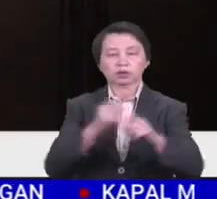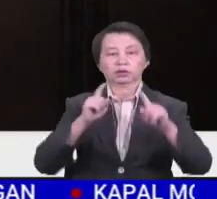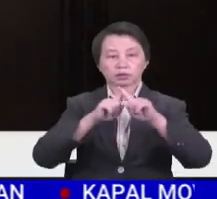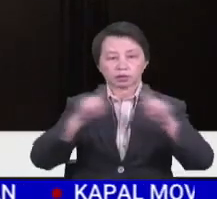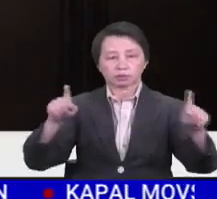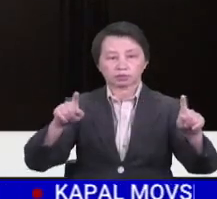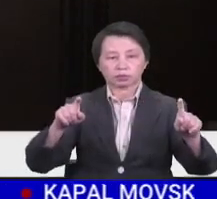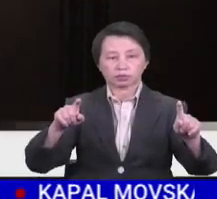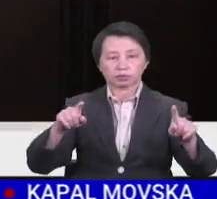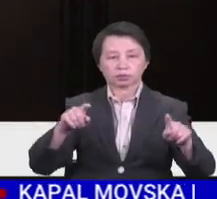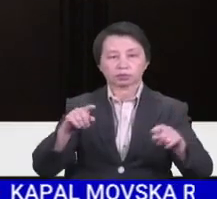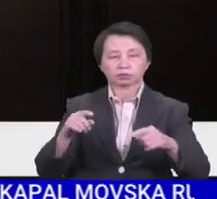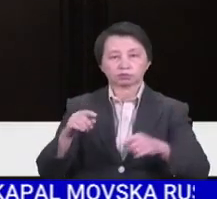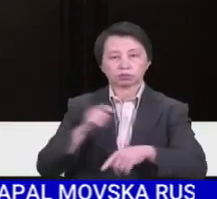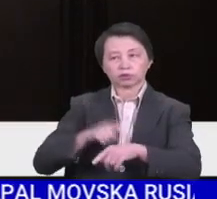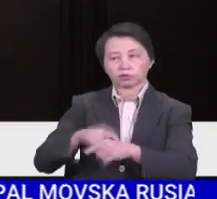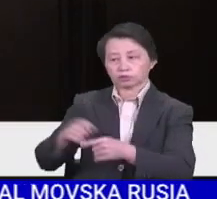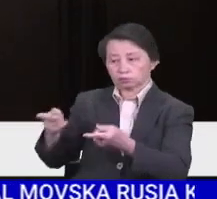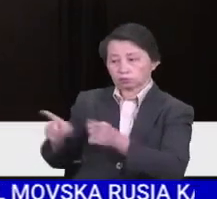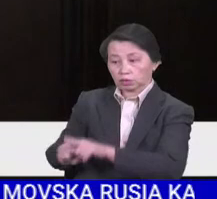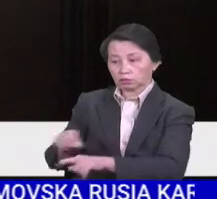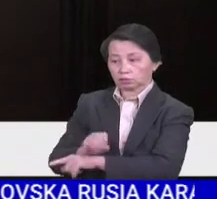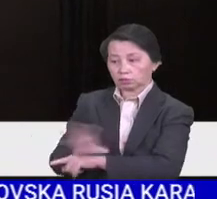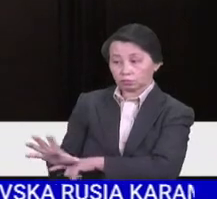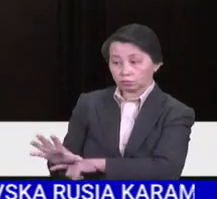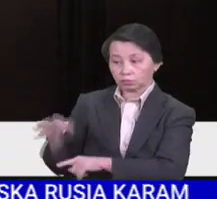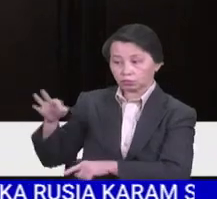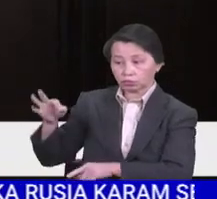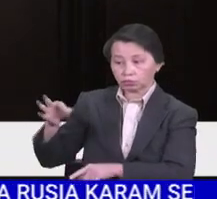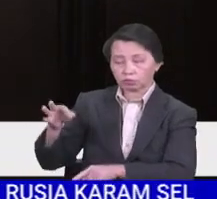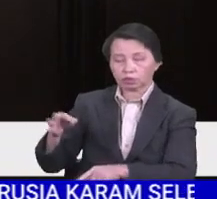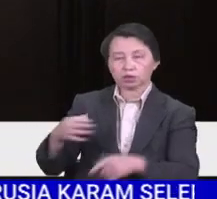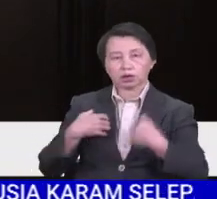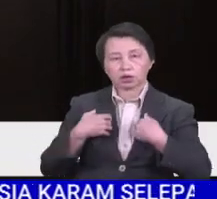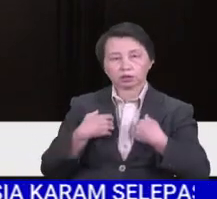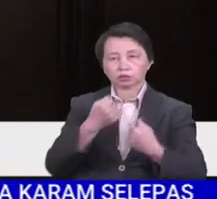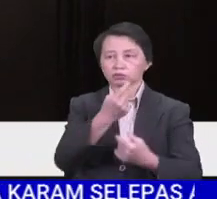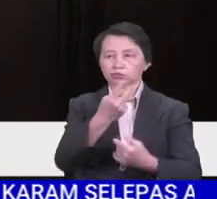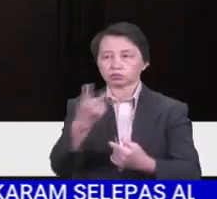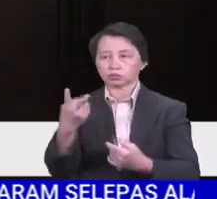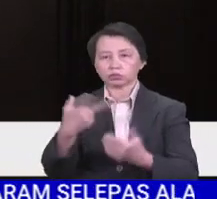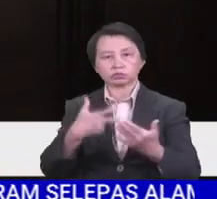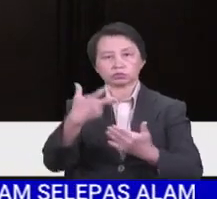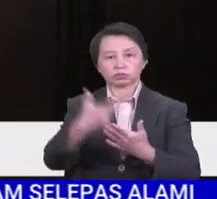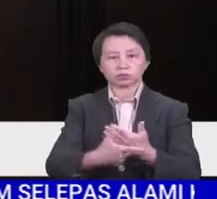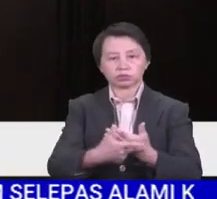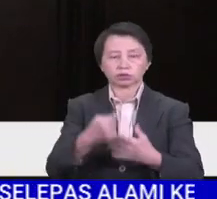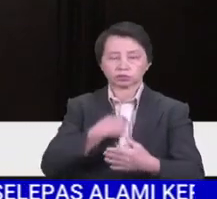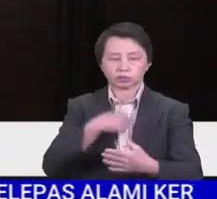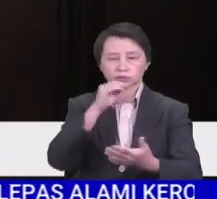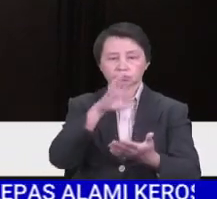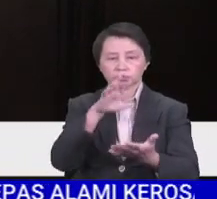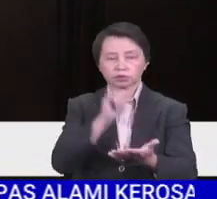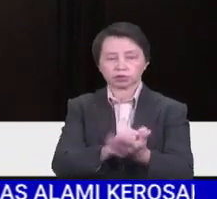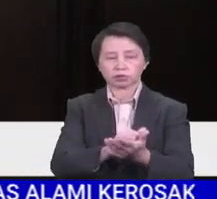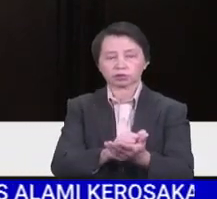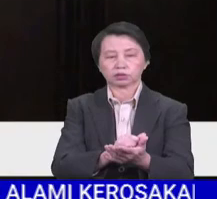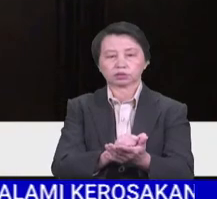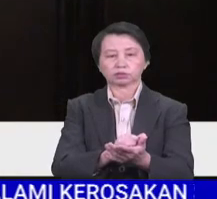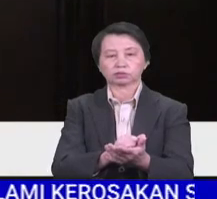masa pandemik covid-19 itu tergenal beberapa program Saya